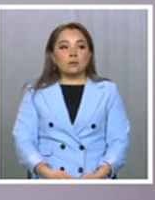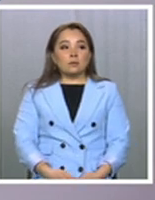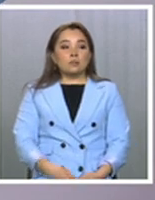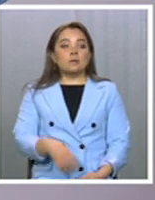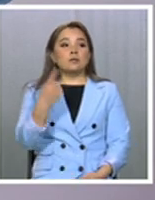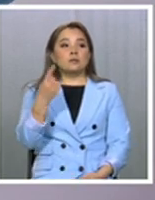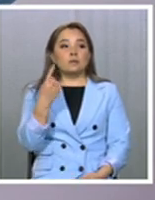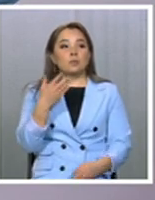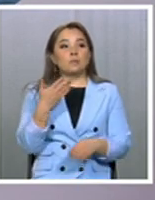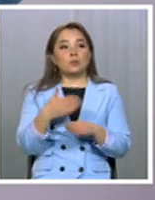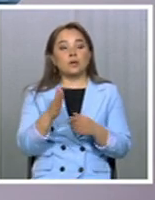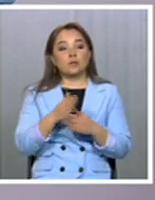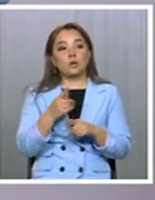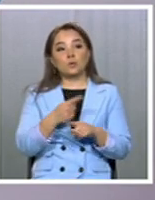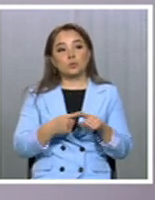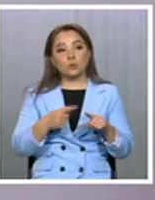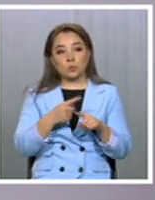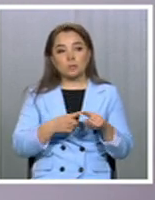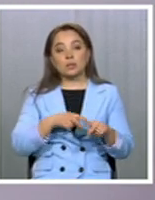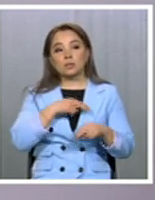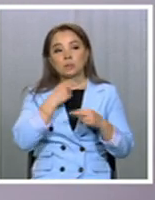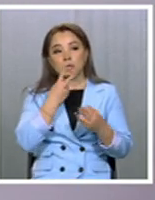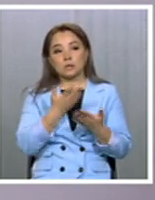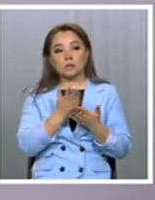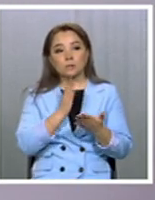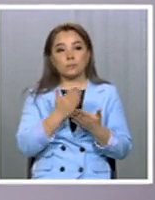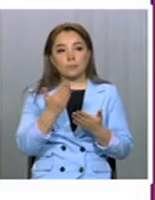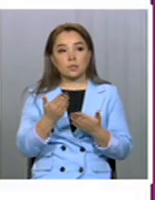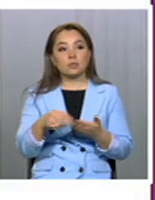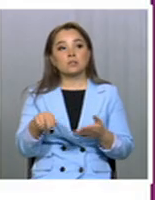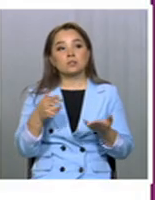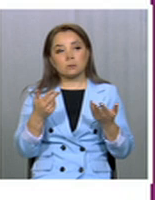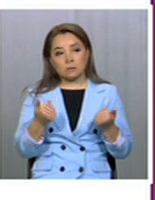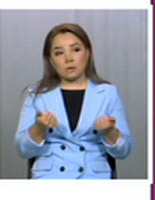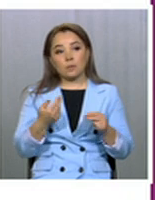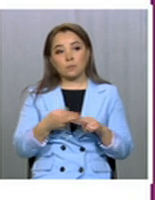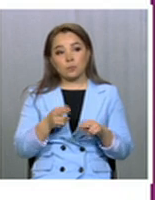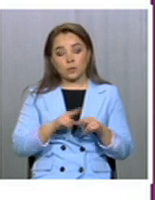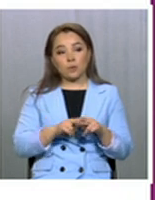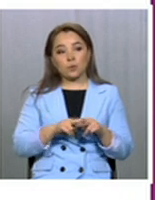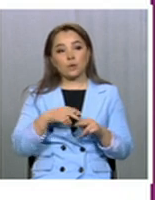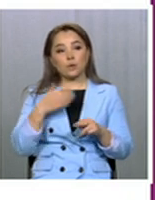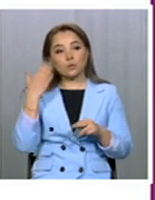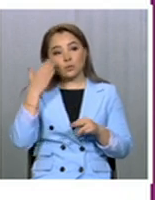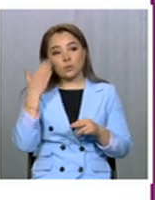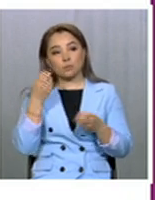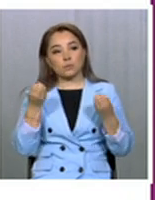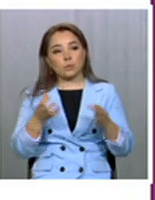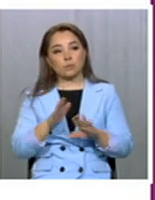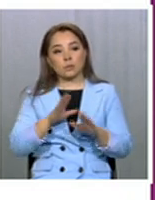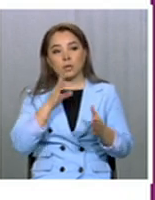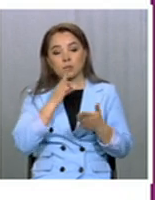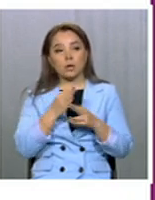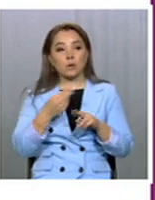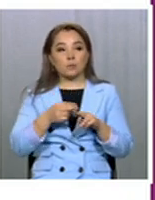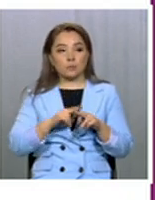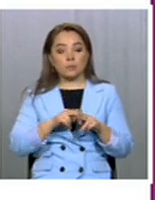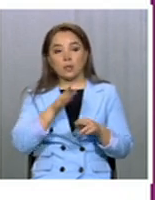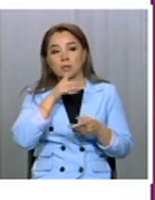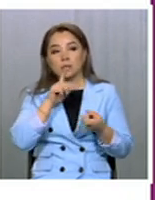Бірінші бөлімдегі үзіндіге назар аударайық. Жә, бұл түсім тегін емес. Мұна сойқан